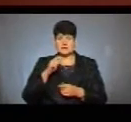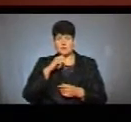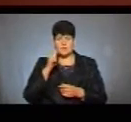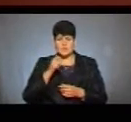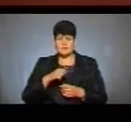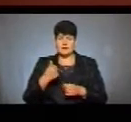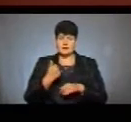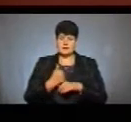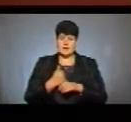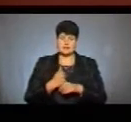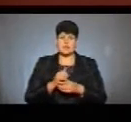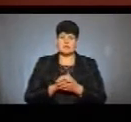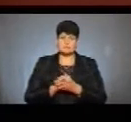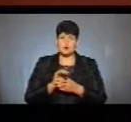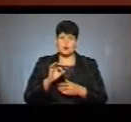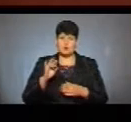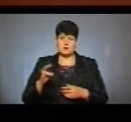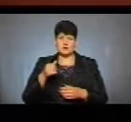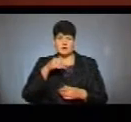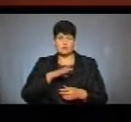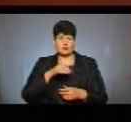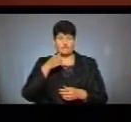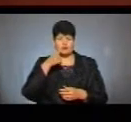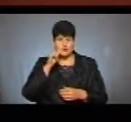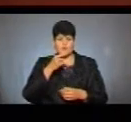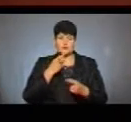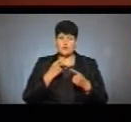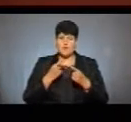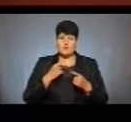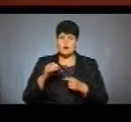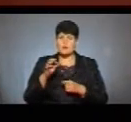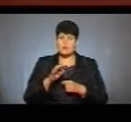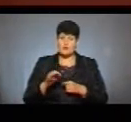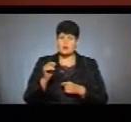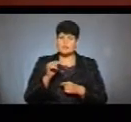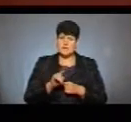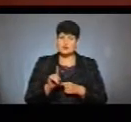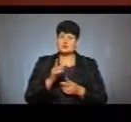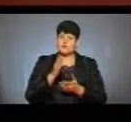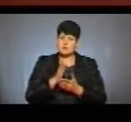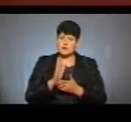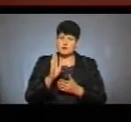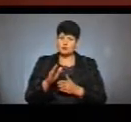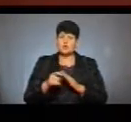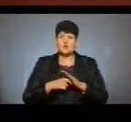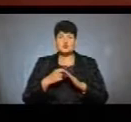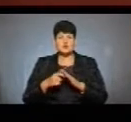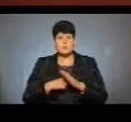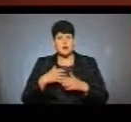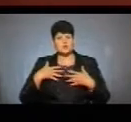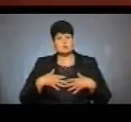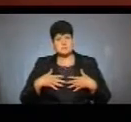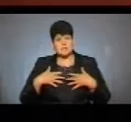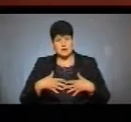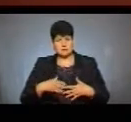Генеральній асамблеї ООН, який відбувся вчора. Він саме говорив про те, що має бути з Донбасом та Кримом.